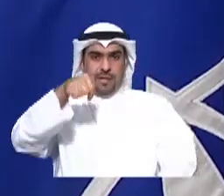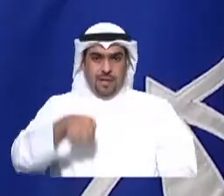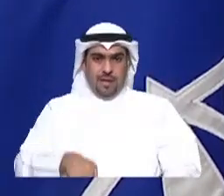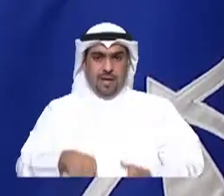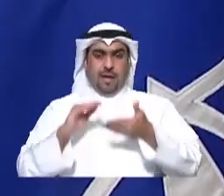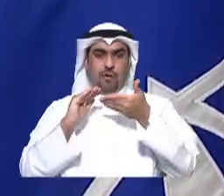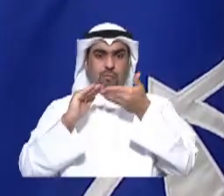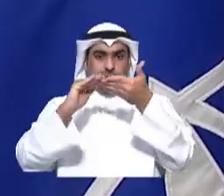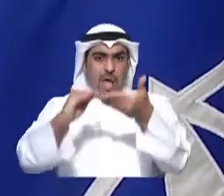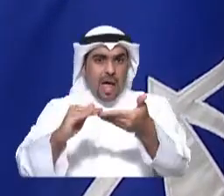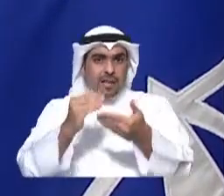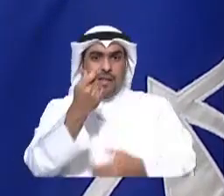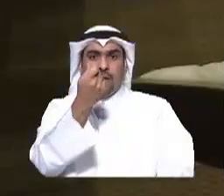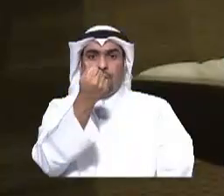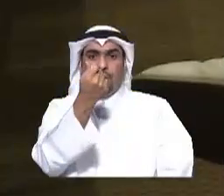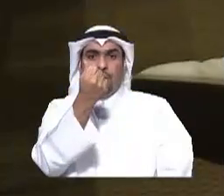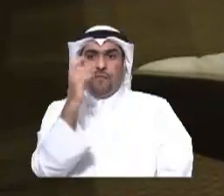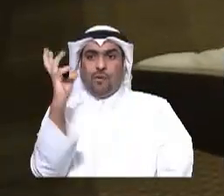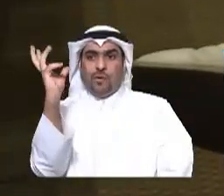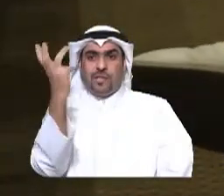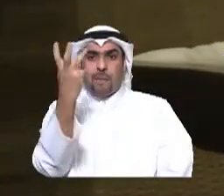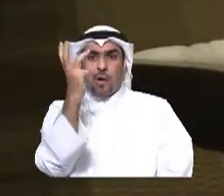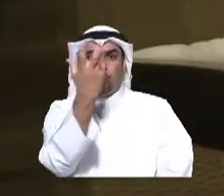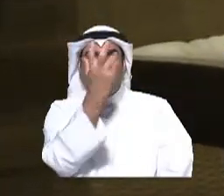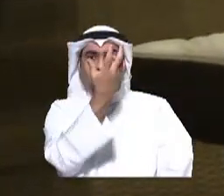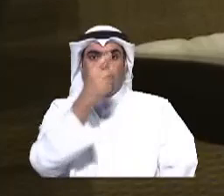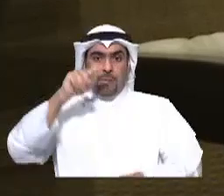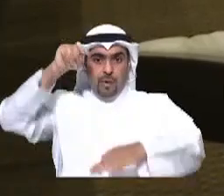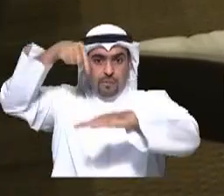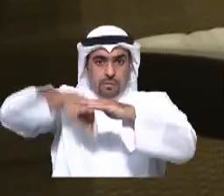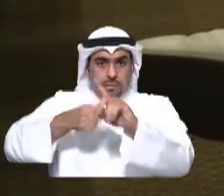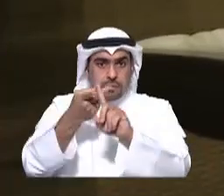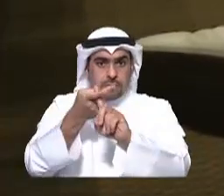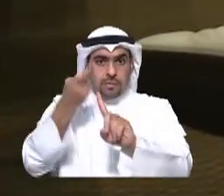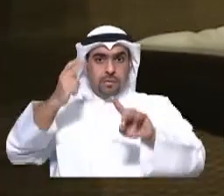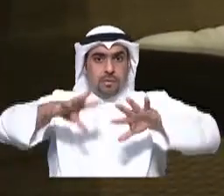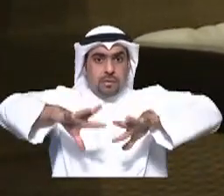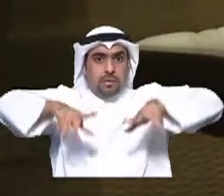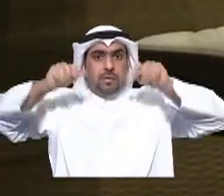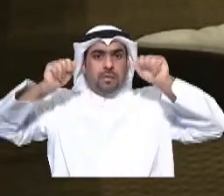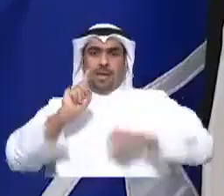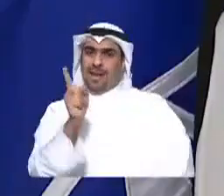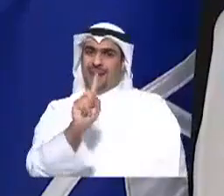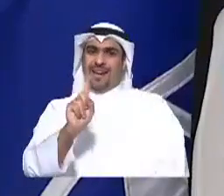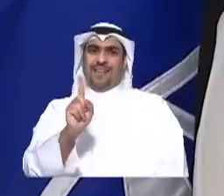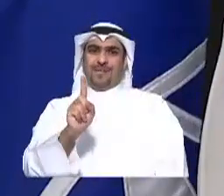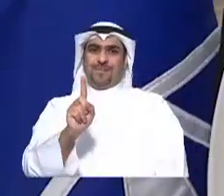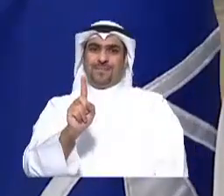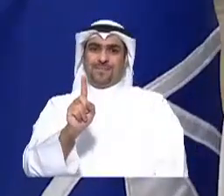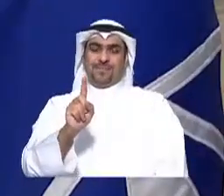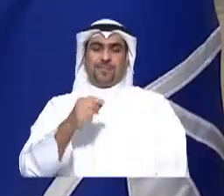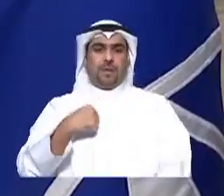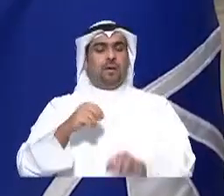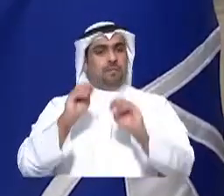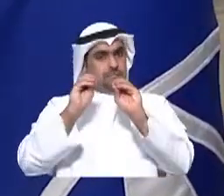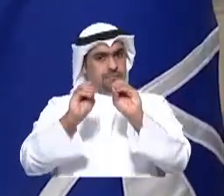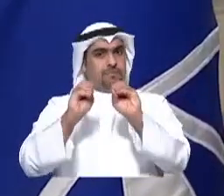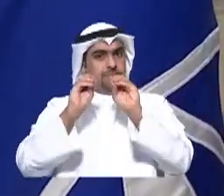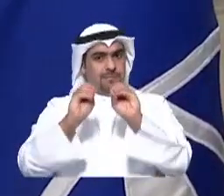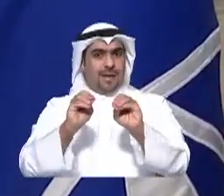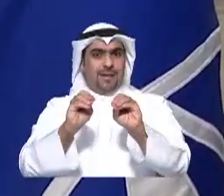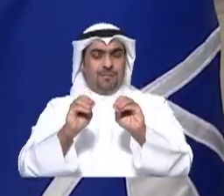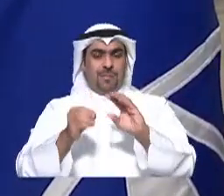تتم تقديمها للعالم والدول المتضررة تحديدا. الجمعية لها دور كبير في نشر